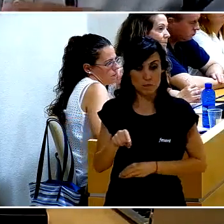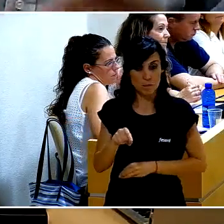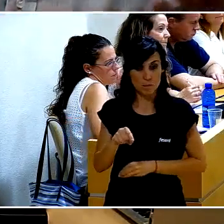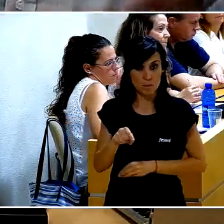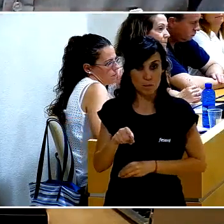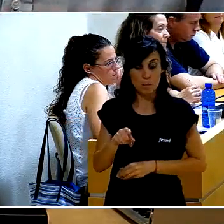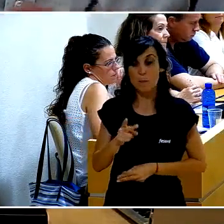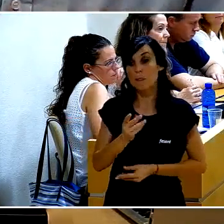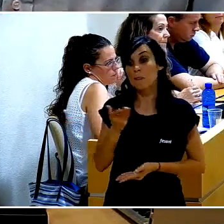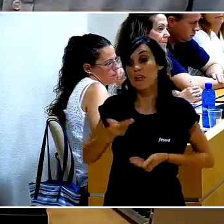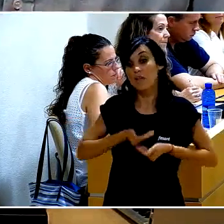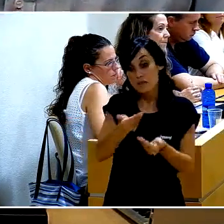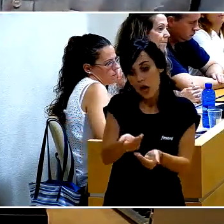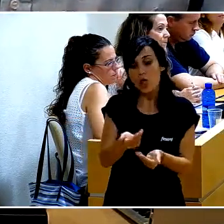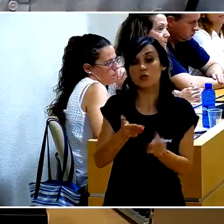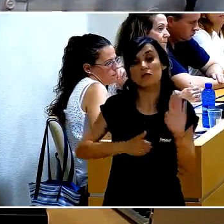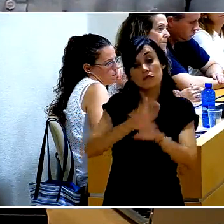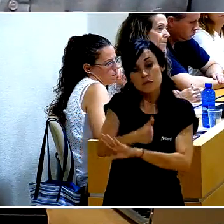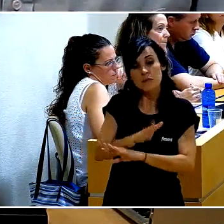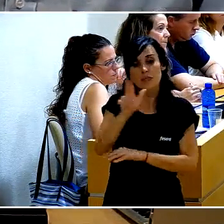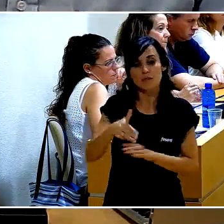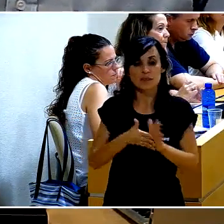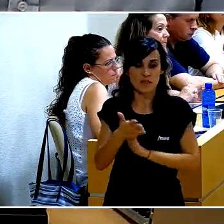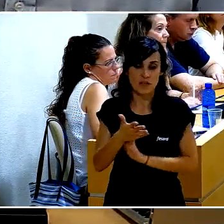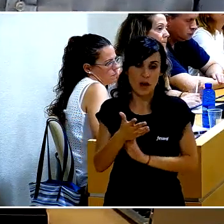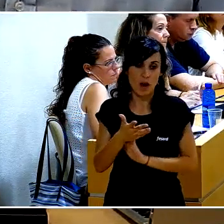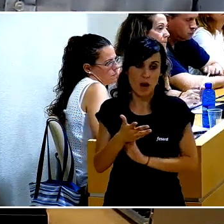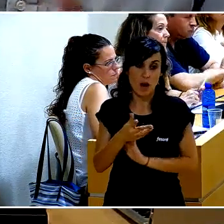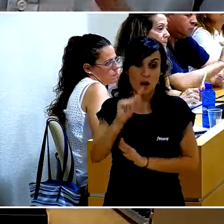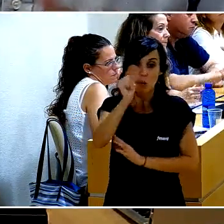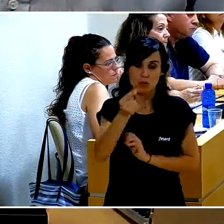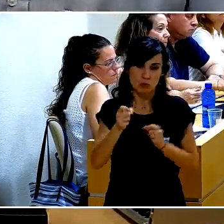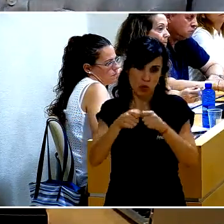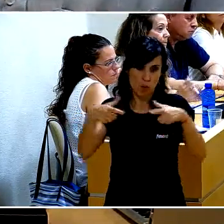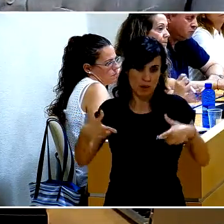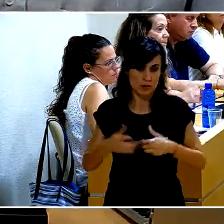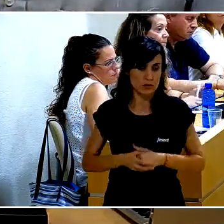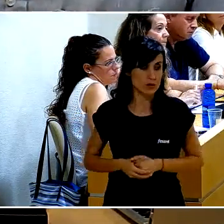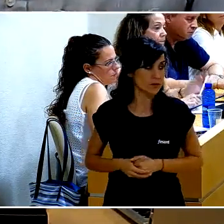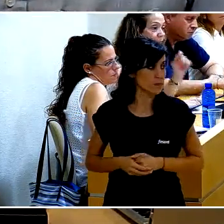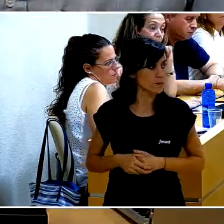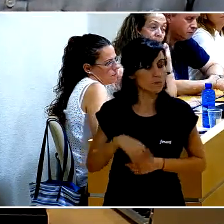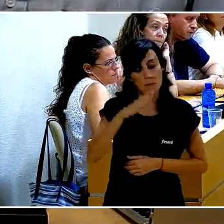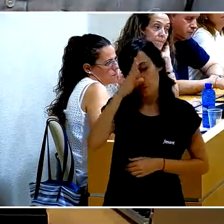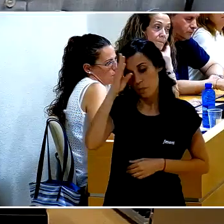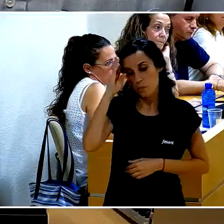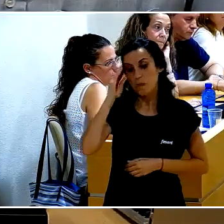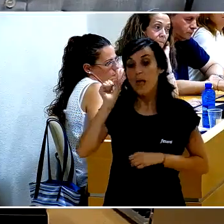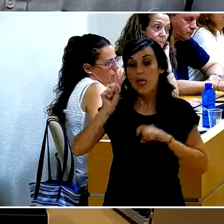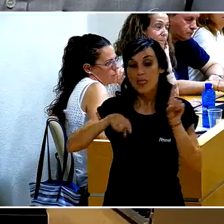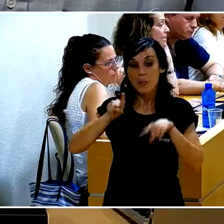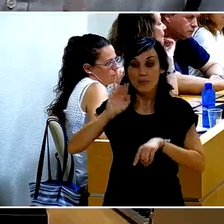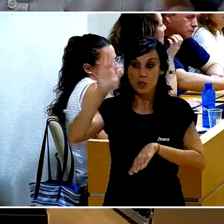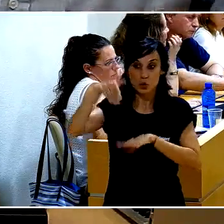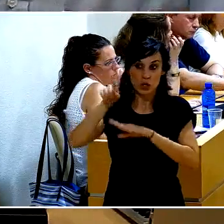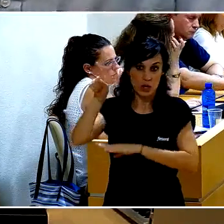que van invitats als fires i tot això, i això repercutís també en augmentar el pressupost segons també la disponibilitat de la